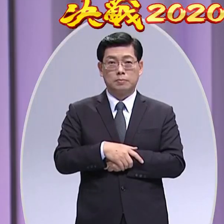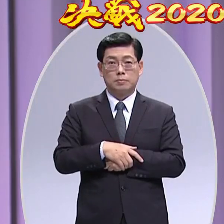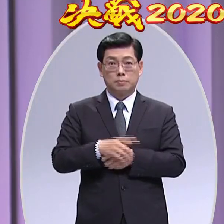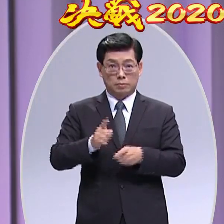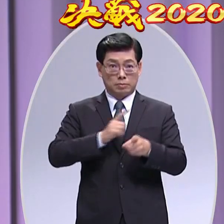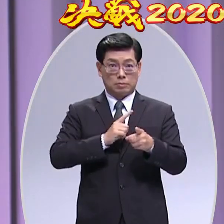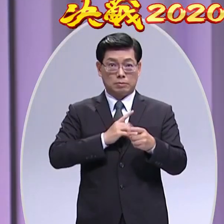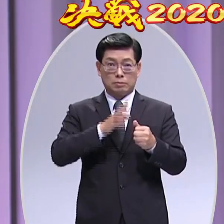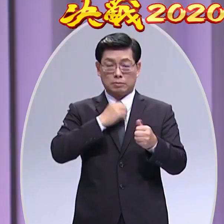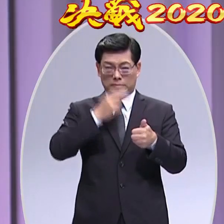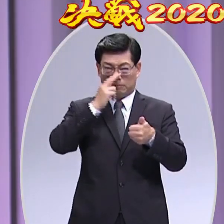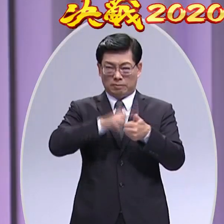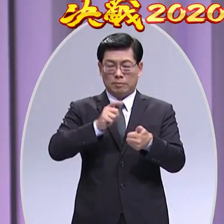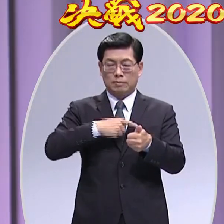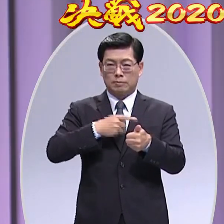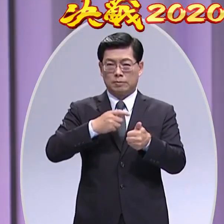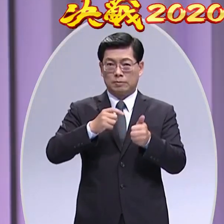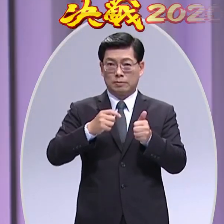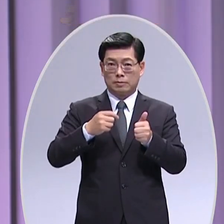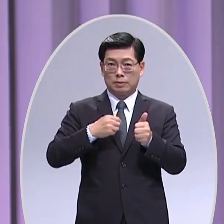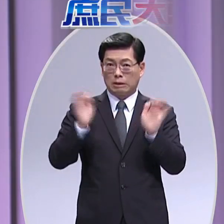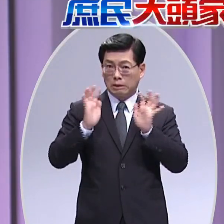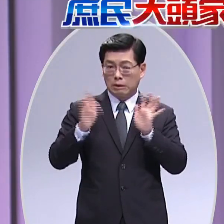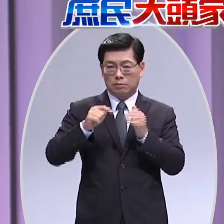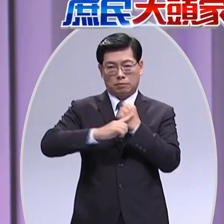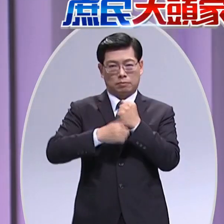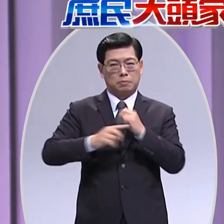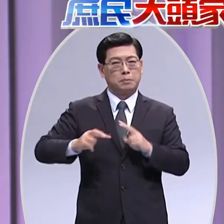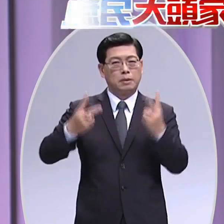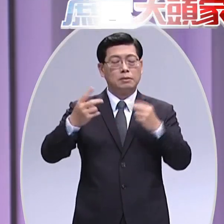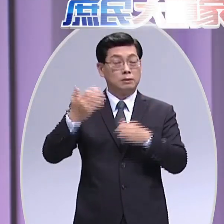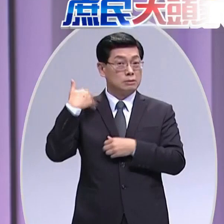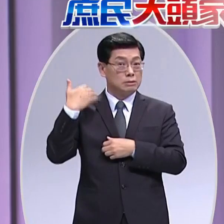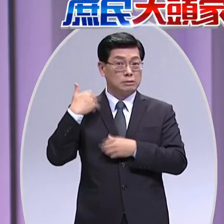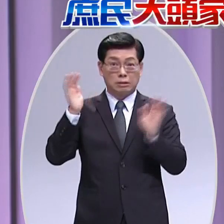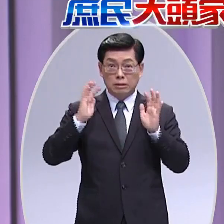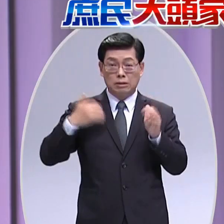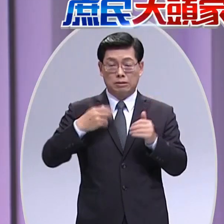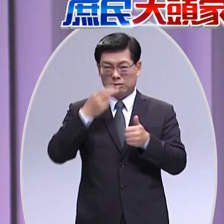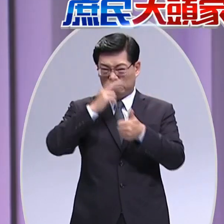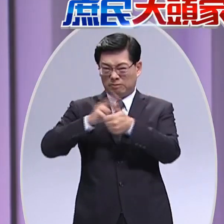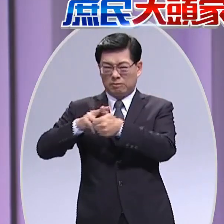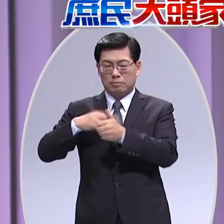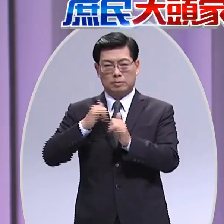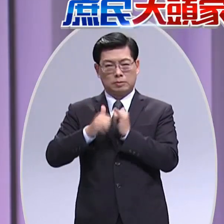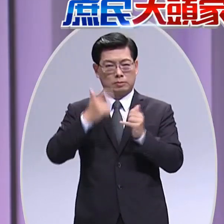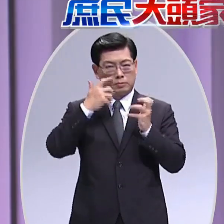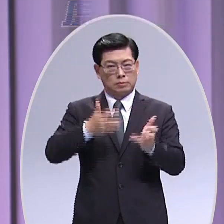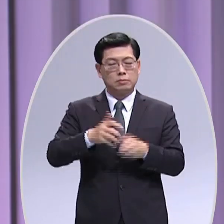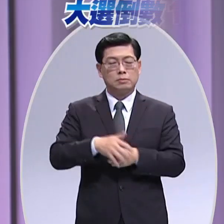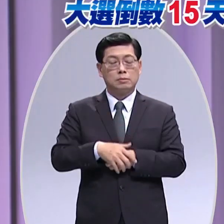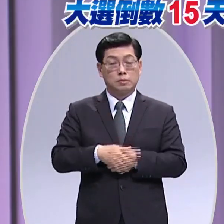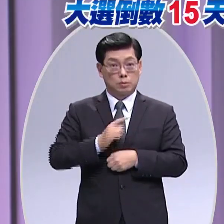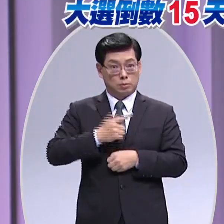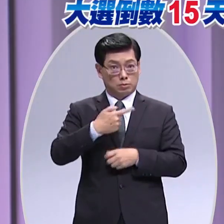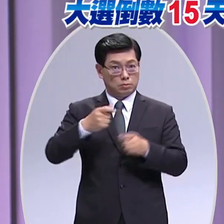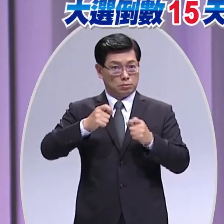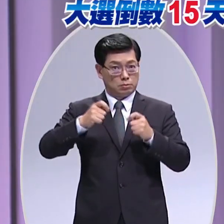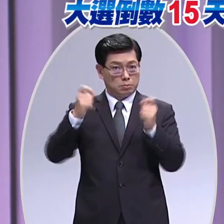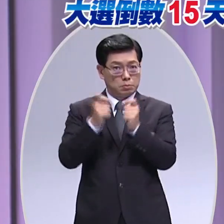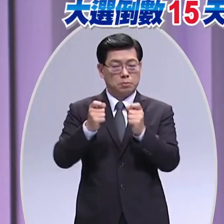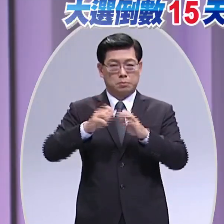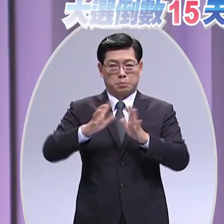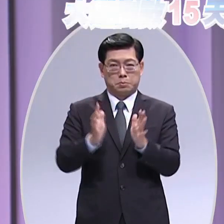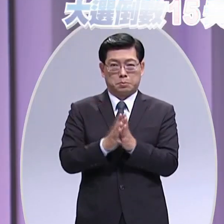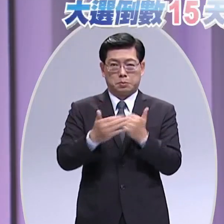阻吓了这个虐待儿童。过去几年，儿童受虐的议题引起社会的关注，我们在最短的时间完